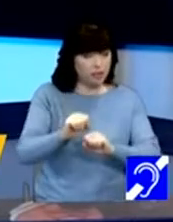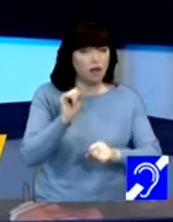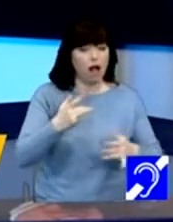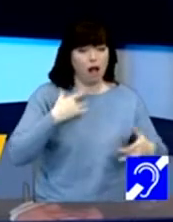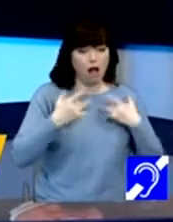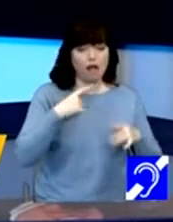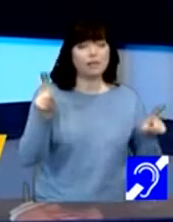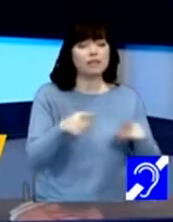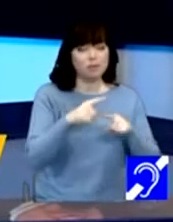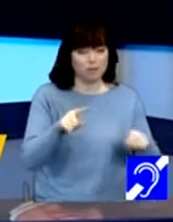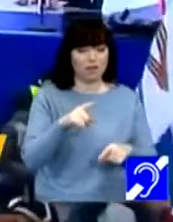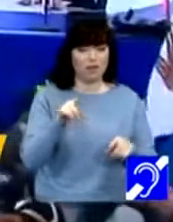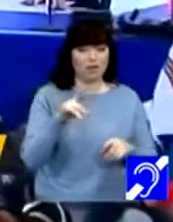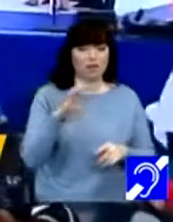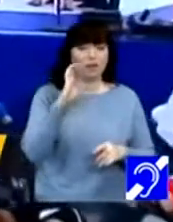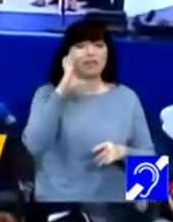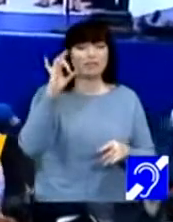cântat melodii sovietice.